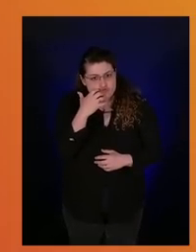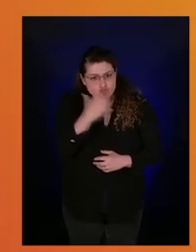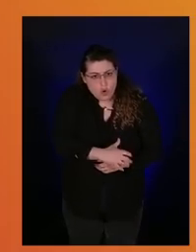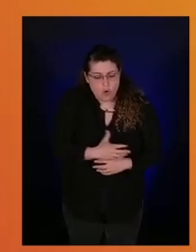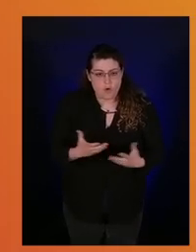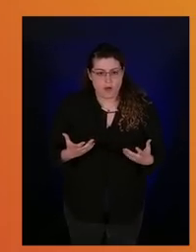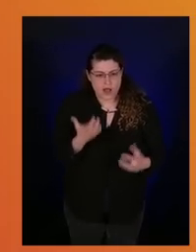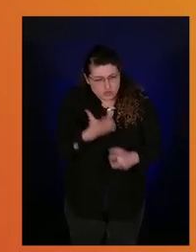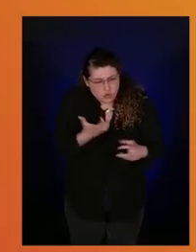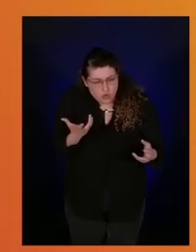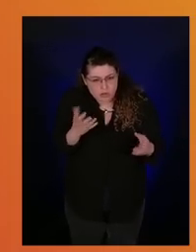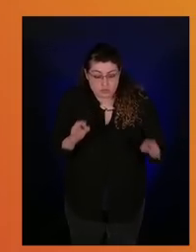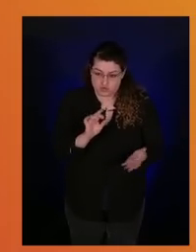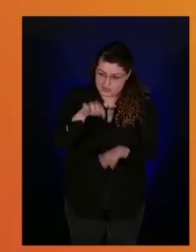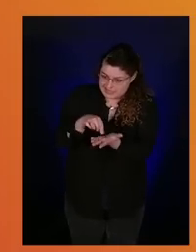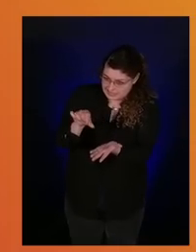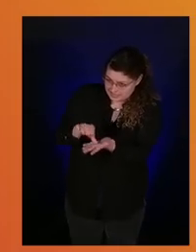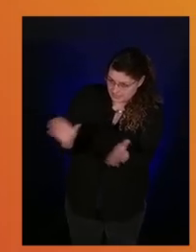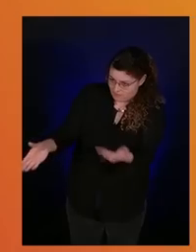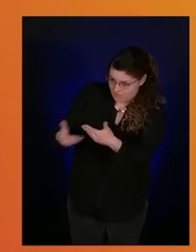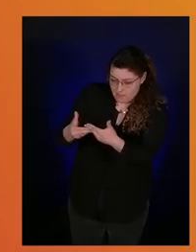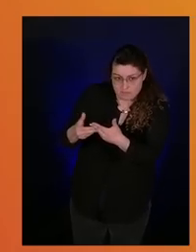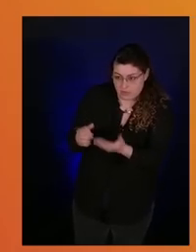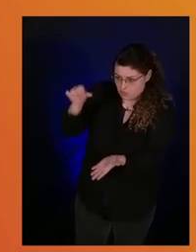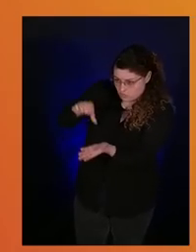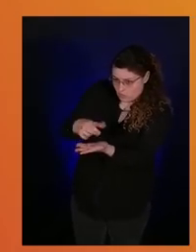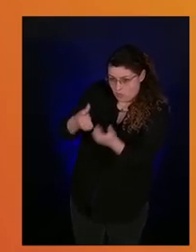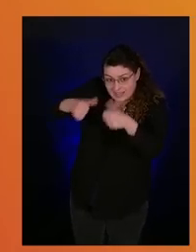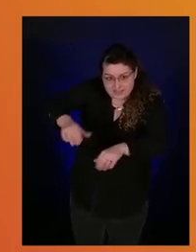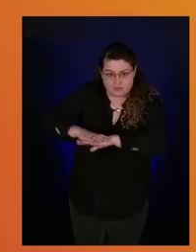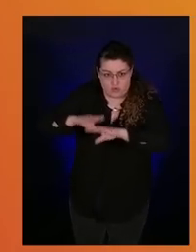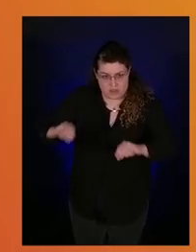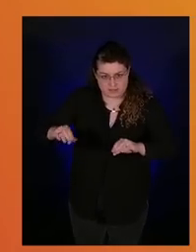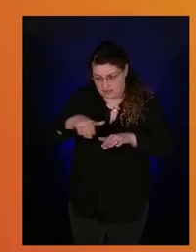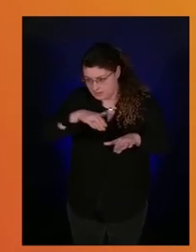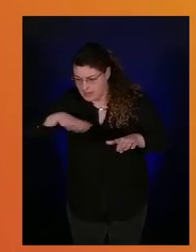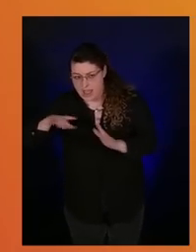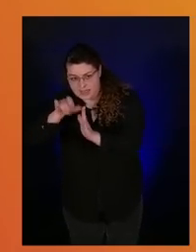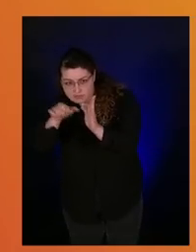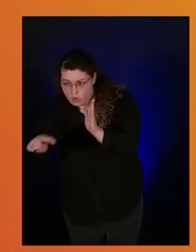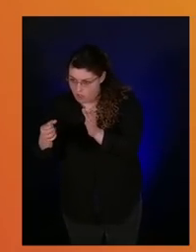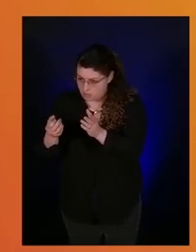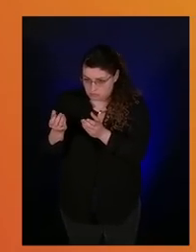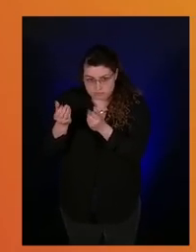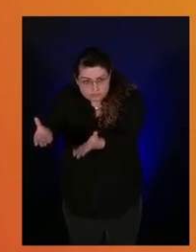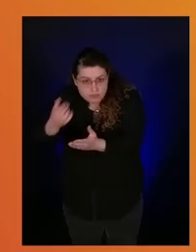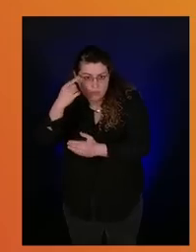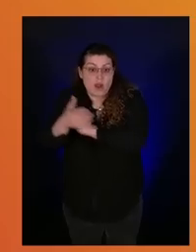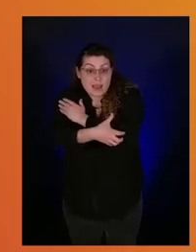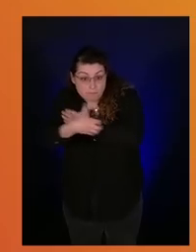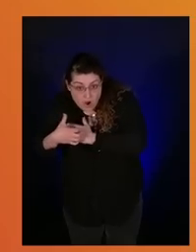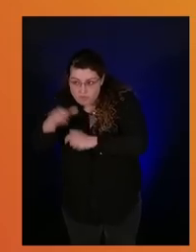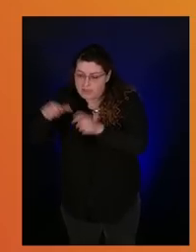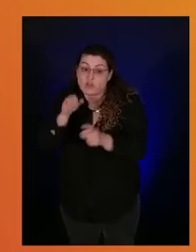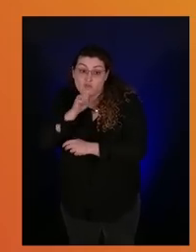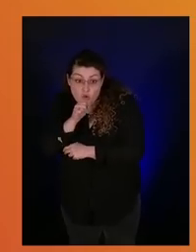que les sites qu'on a fermés et le site qu'on a occupé, c'est des restaurants qui servent à bouffer aux pauvres, aux vieux et évidemment aux